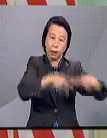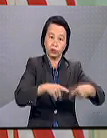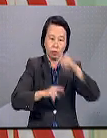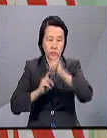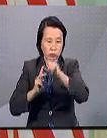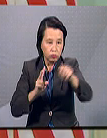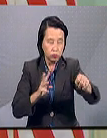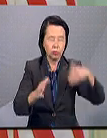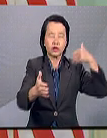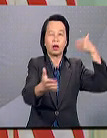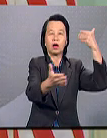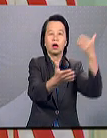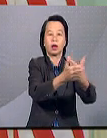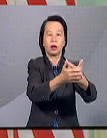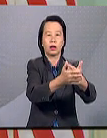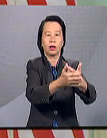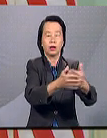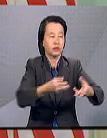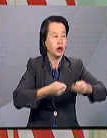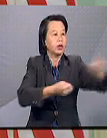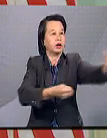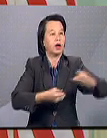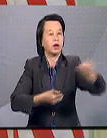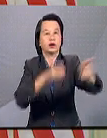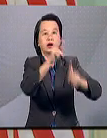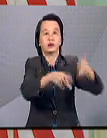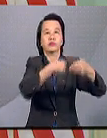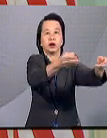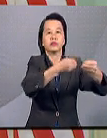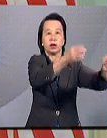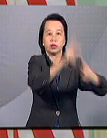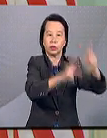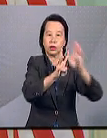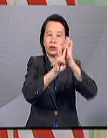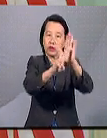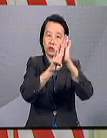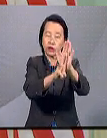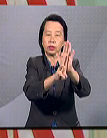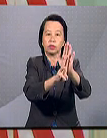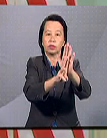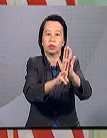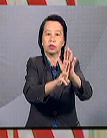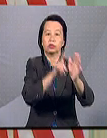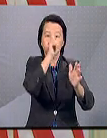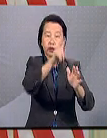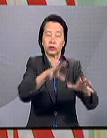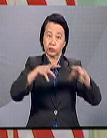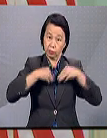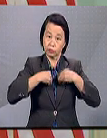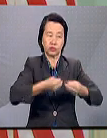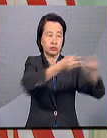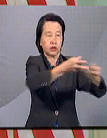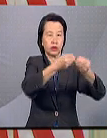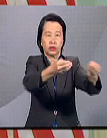sebagainya, sehinggalah kepada mengedarkan kepada wakil-wakil yang sepatutnya menerima bagi